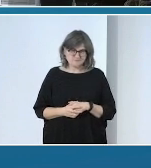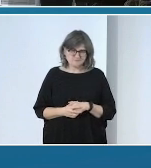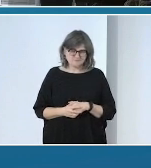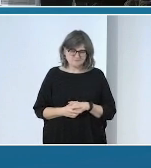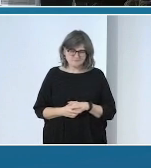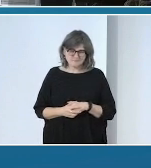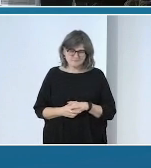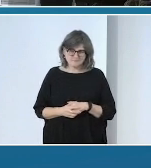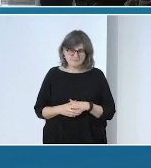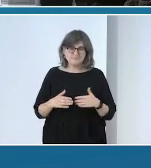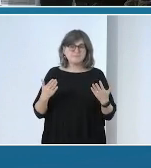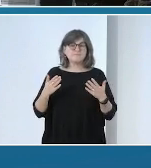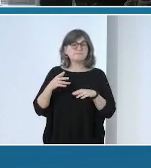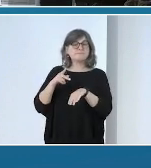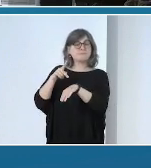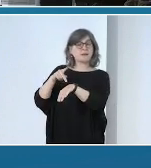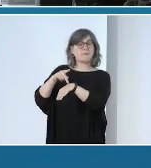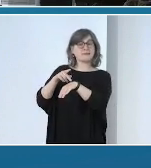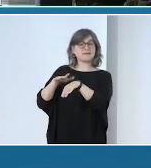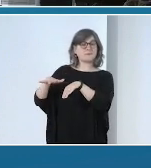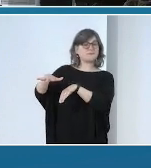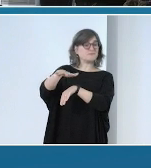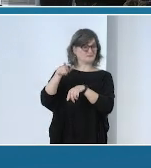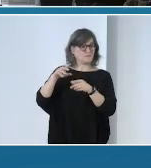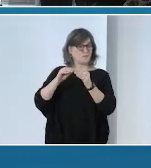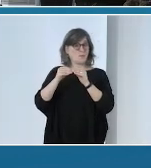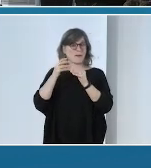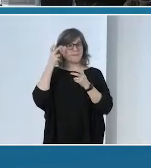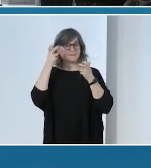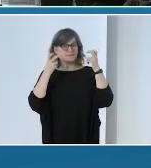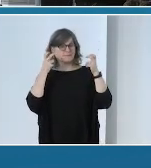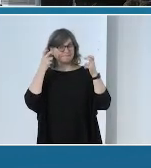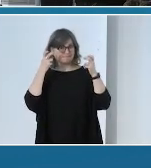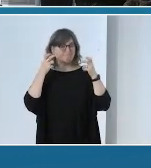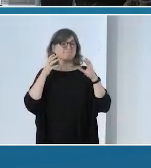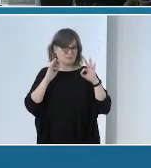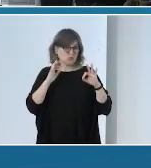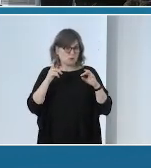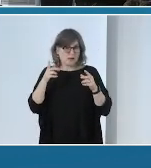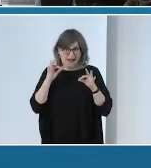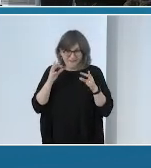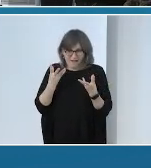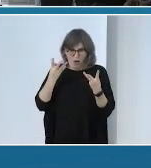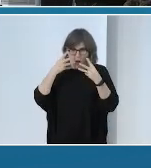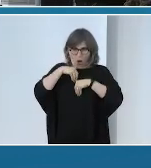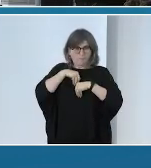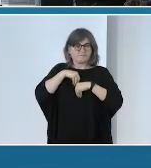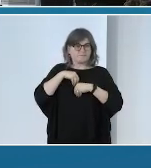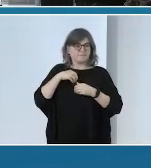Alors, les patients qui ont des atteintes vestibulaires, ils montrent des performances affaiblies dans l'intégration mentale d'un